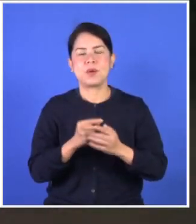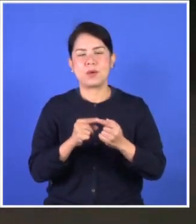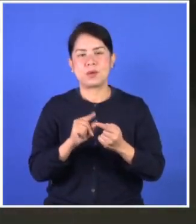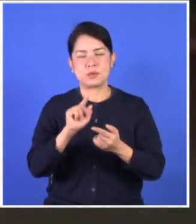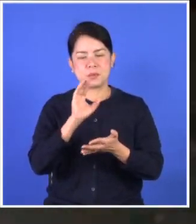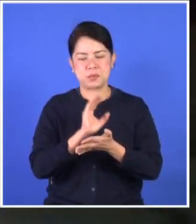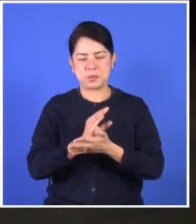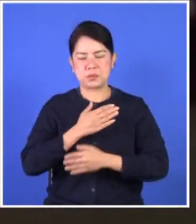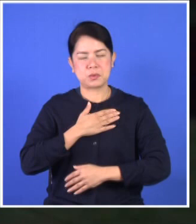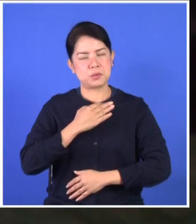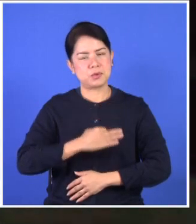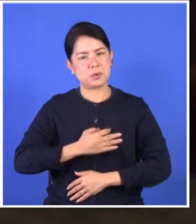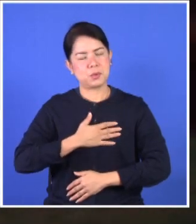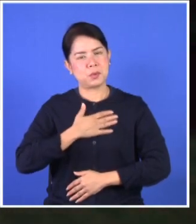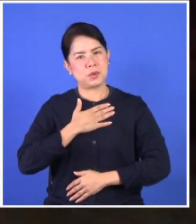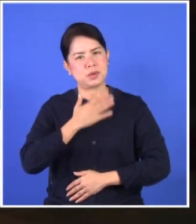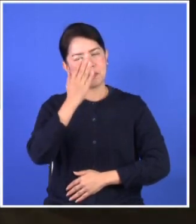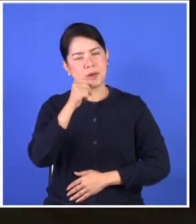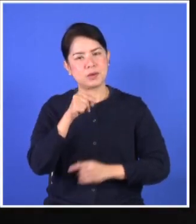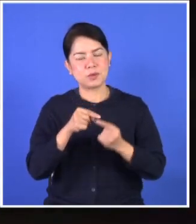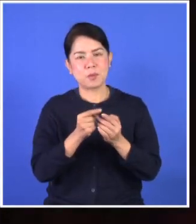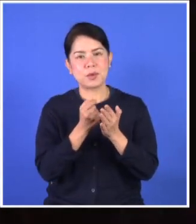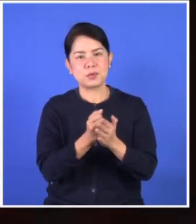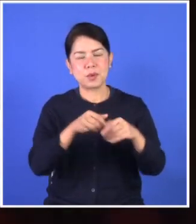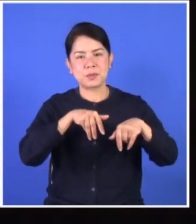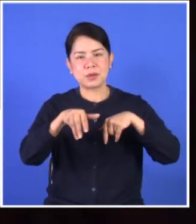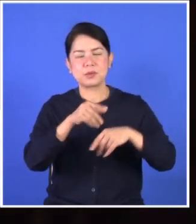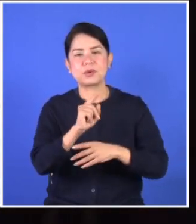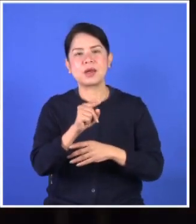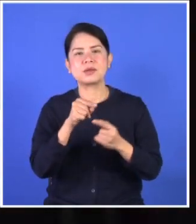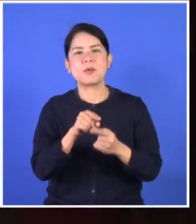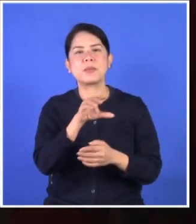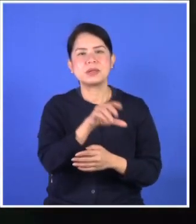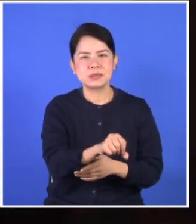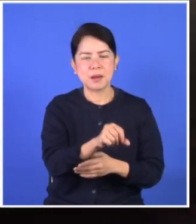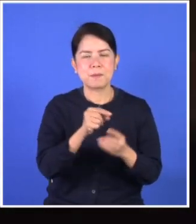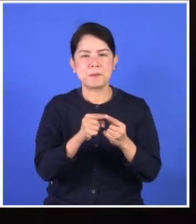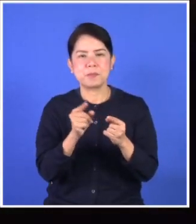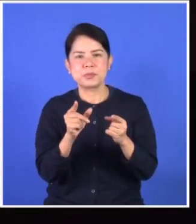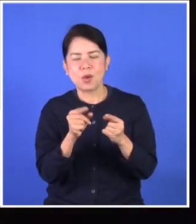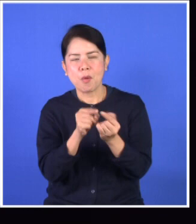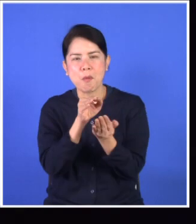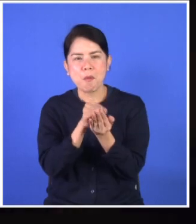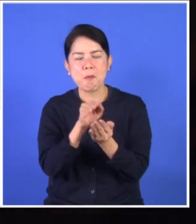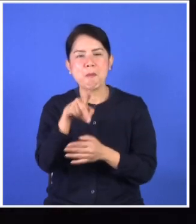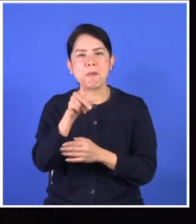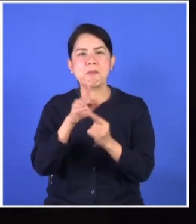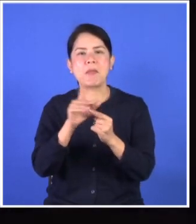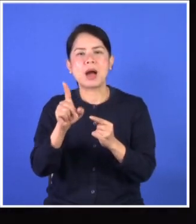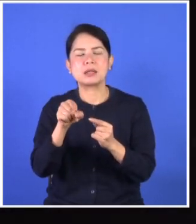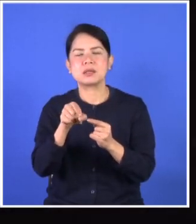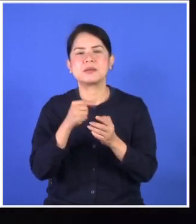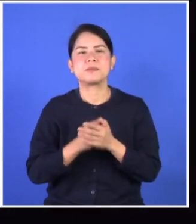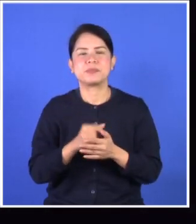แม่เนี่ยผมไปจับเขียดตะปาด บำบัดทุกบำรุงสุขให้ประชาชนถ้าเรื่องนี้มันเป็นทุกข์ของประชาชนตำรวจก็ไปช่วยค่ะ แล้วก็